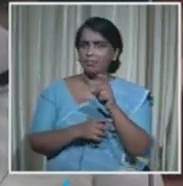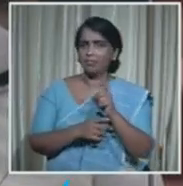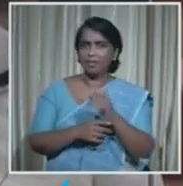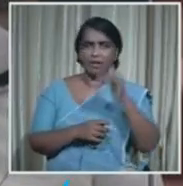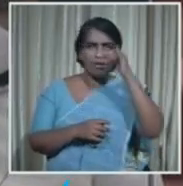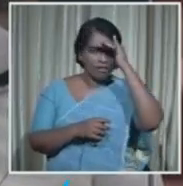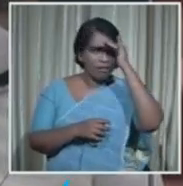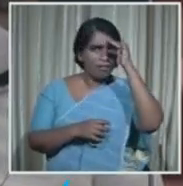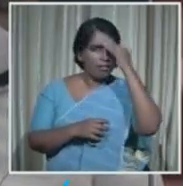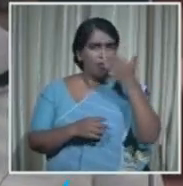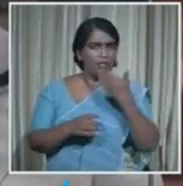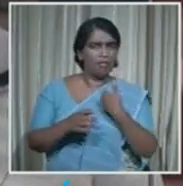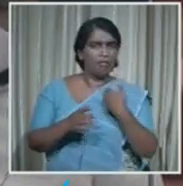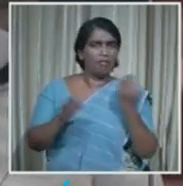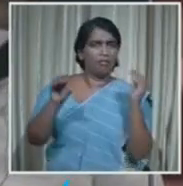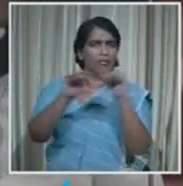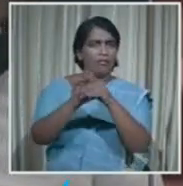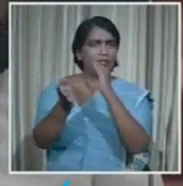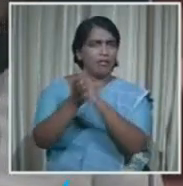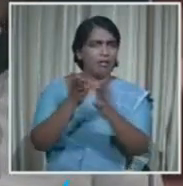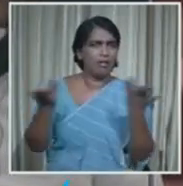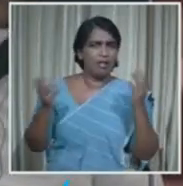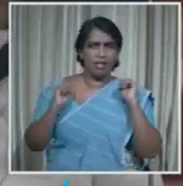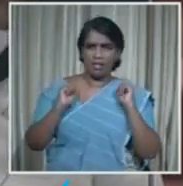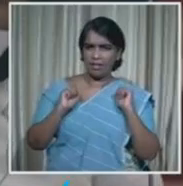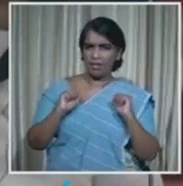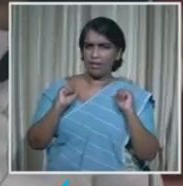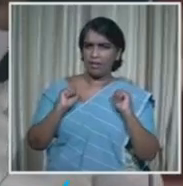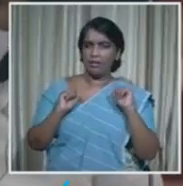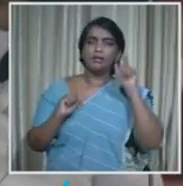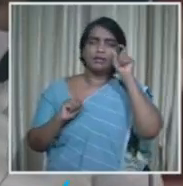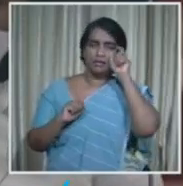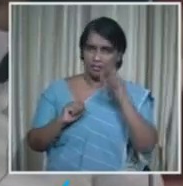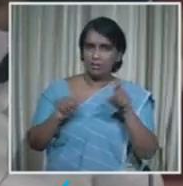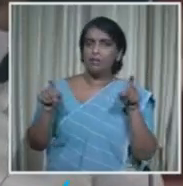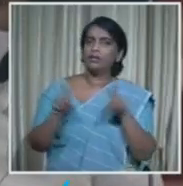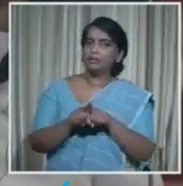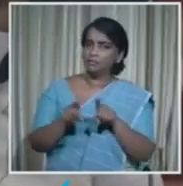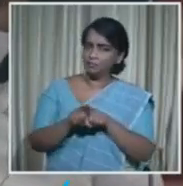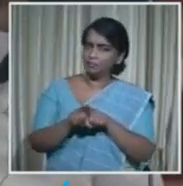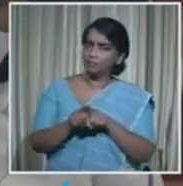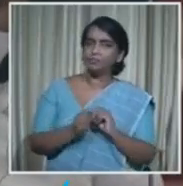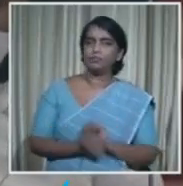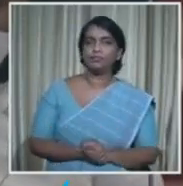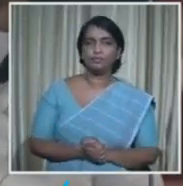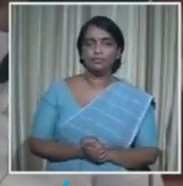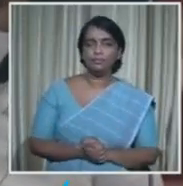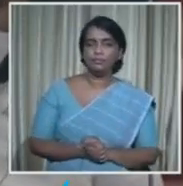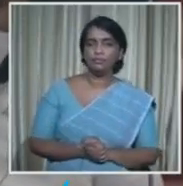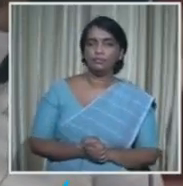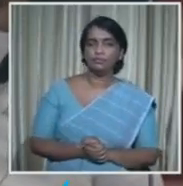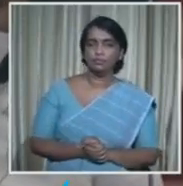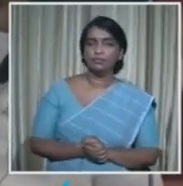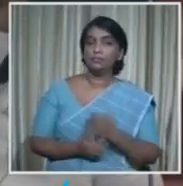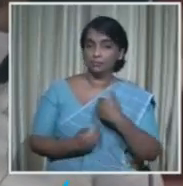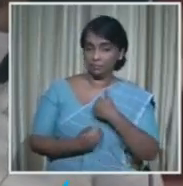naayakayo widiyata me wada ai medihat noyenne kiyala. E wagema tamai dan